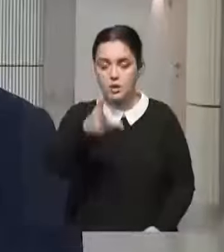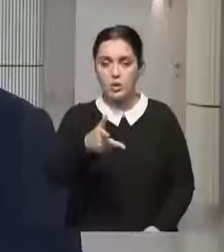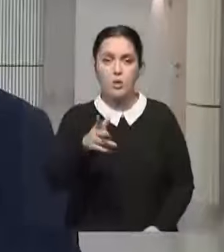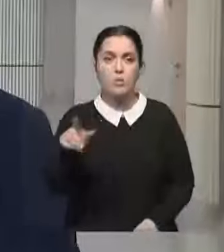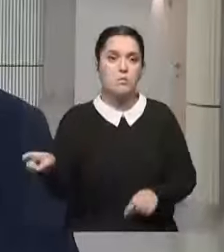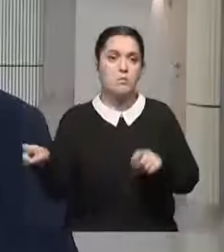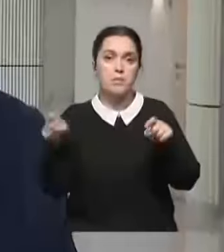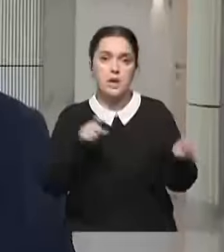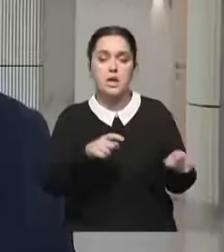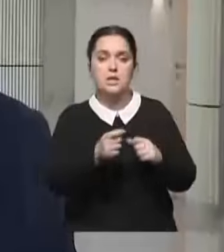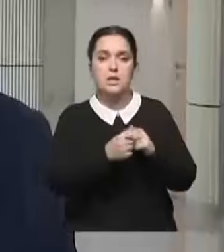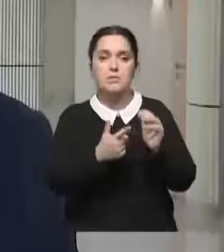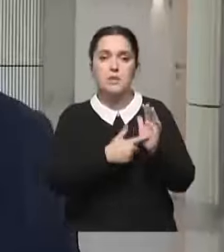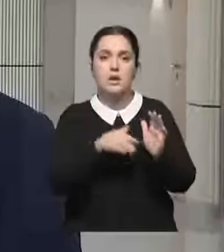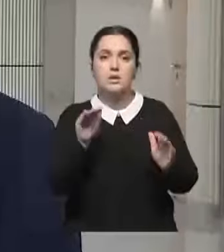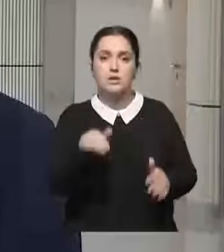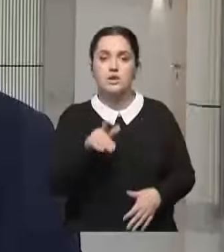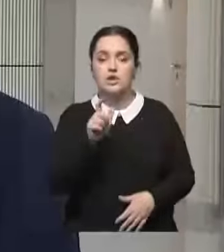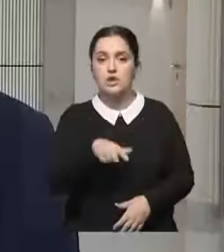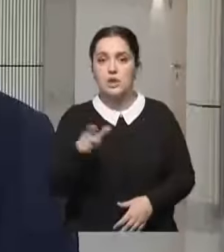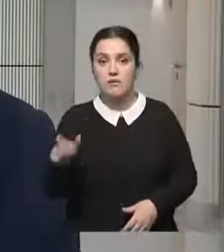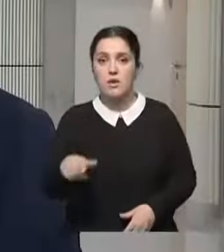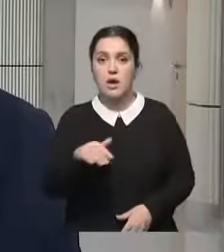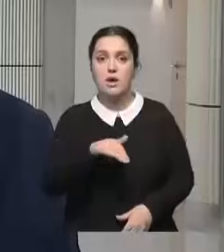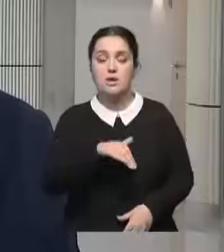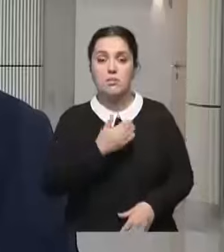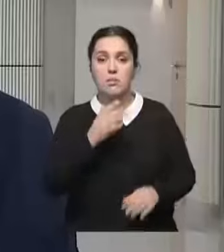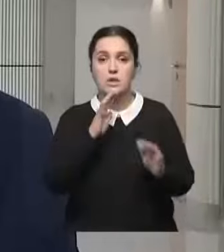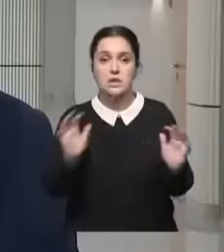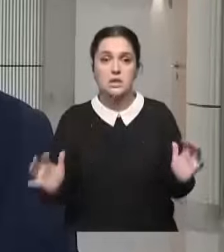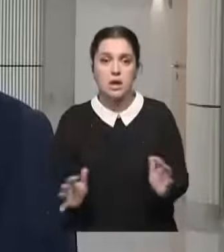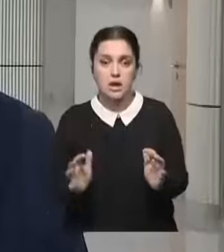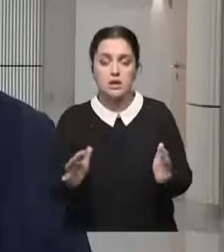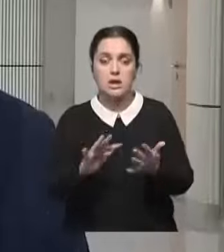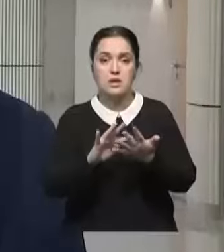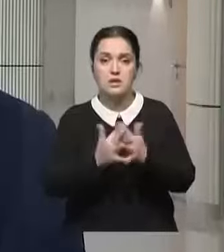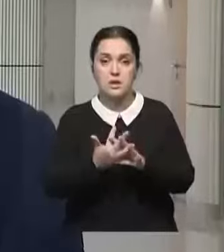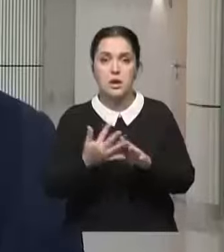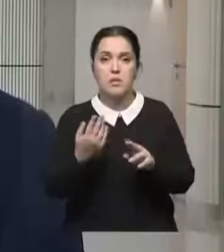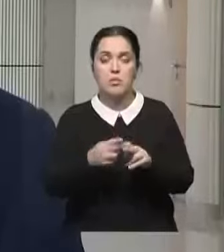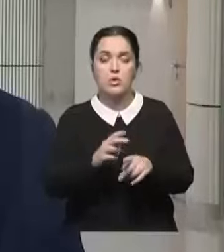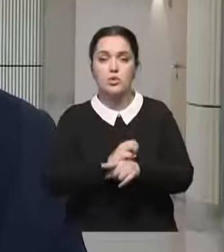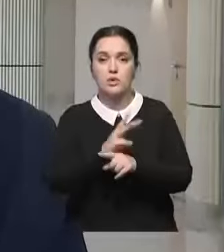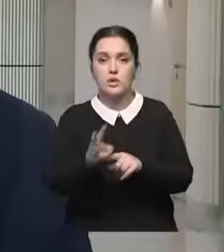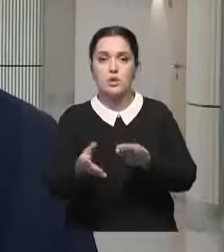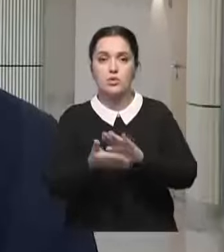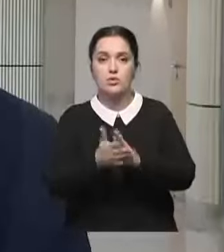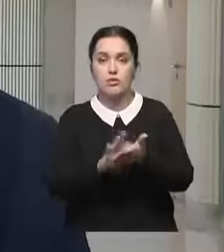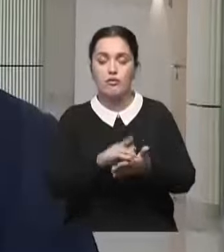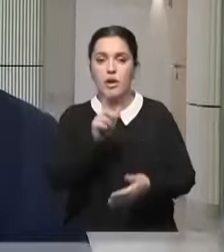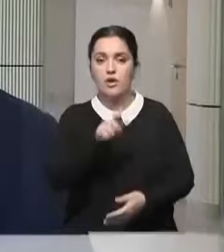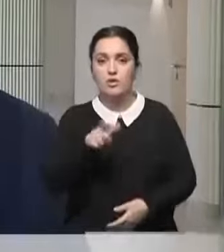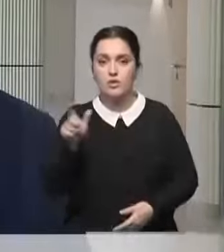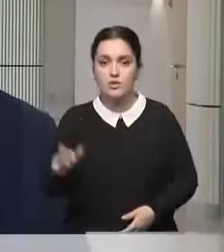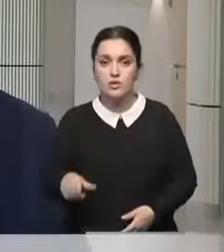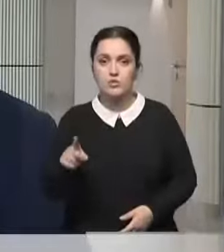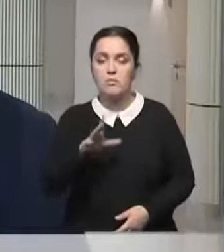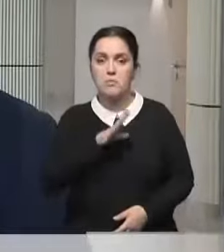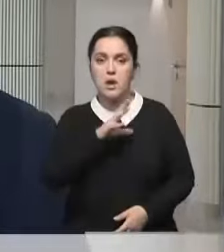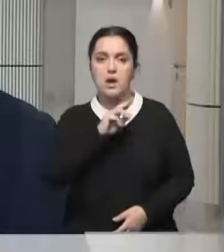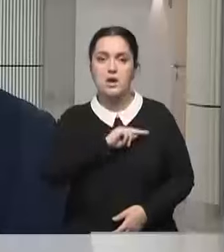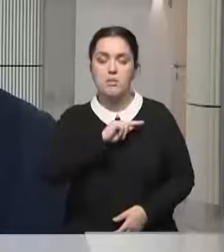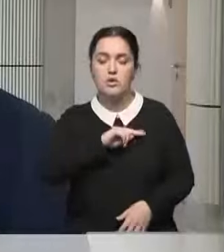переехали 17 тысяч жителей. Если мы хотим сохранить село, надо создавать условия для людей, чтобы были рабочие